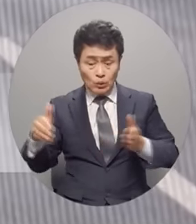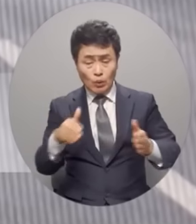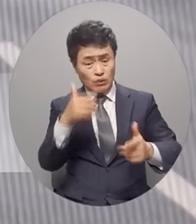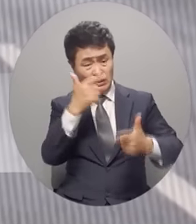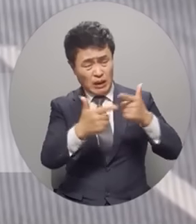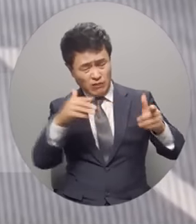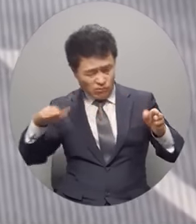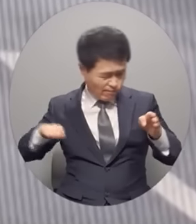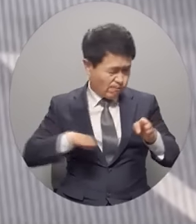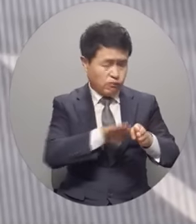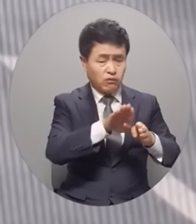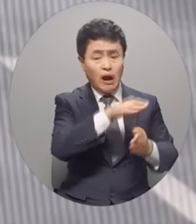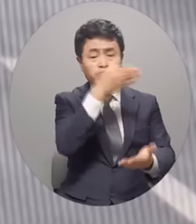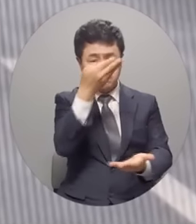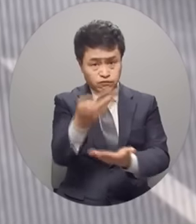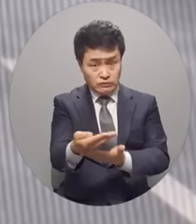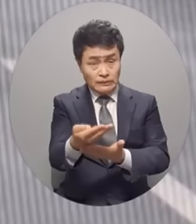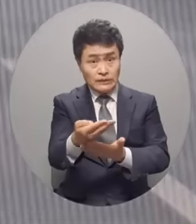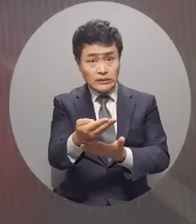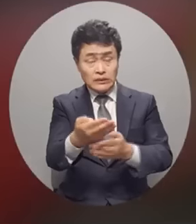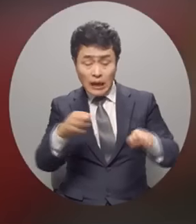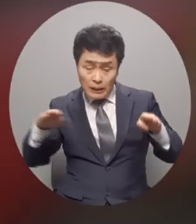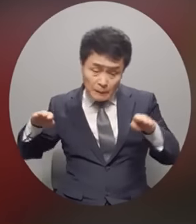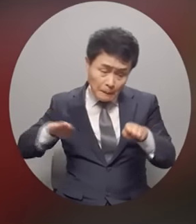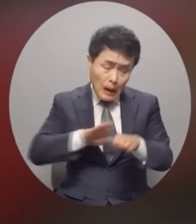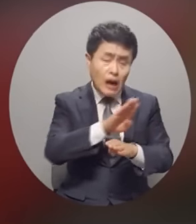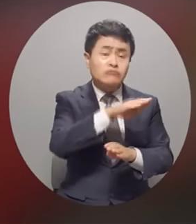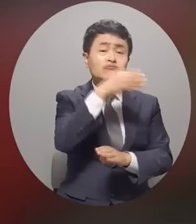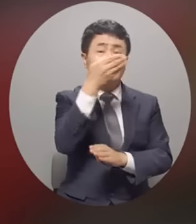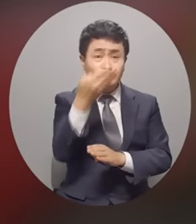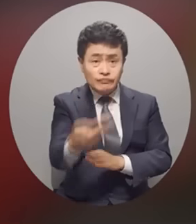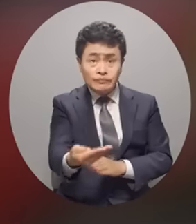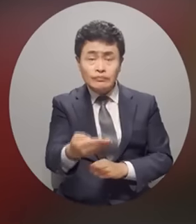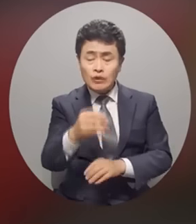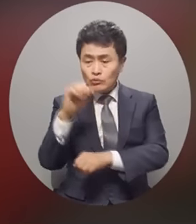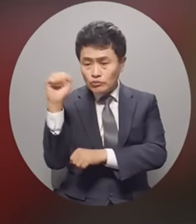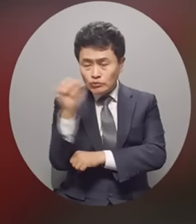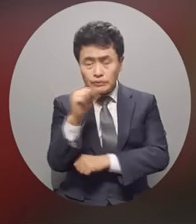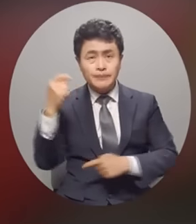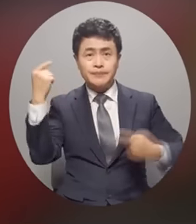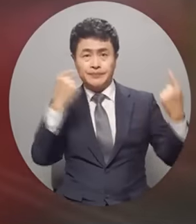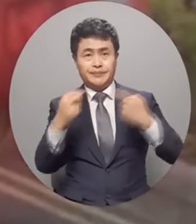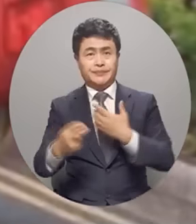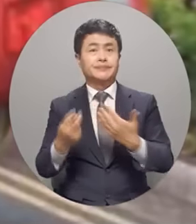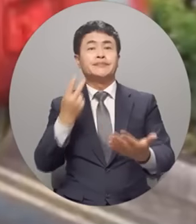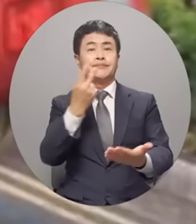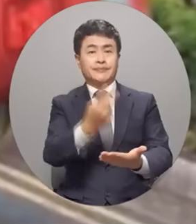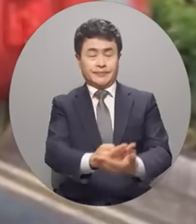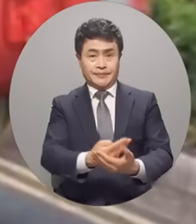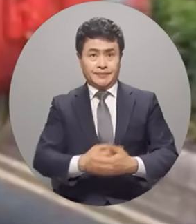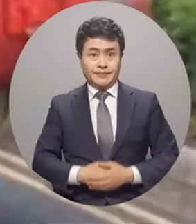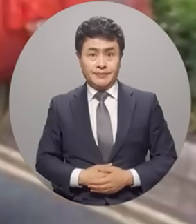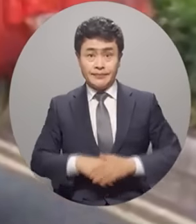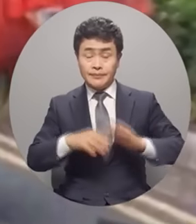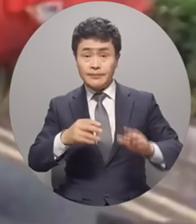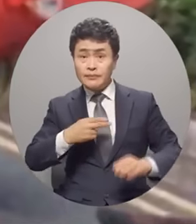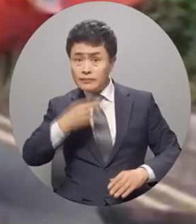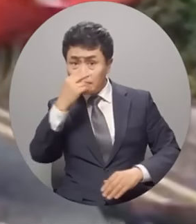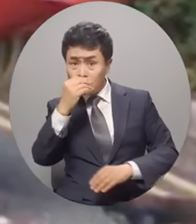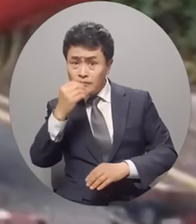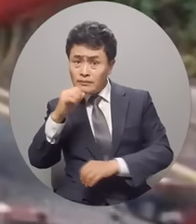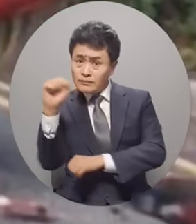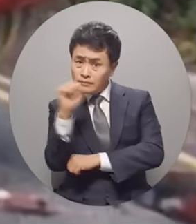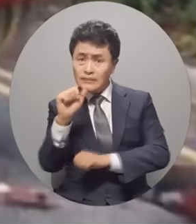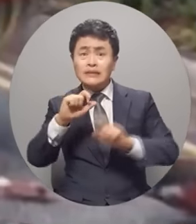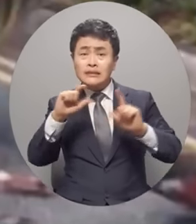이따라 들이받았습니다이 충격으로 차량이 뒤집히면서 운전자가 다쳐 병원으로 옮겨졌습니다음 은 아닌